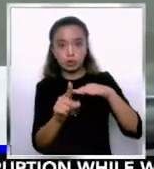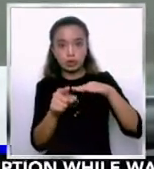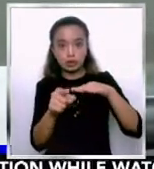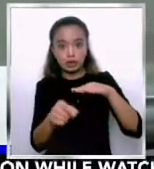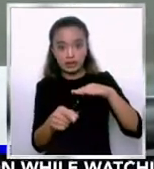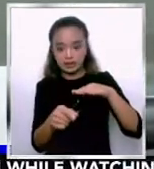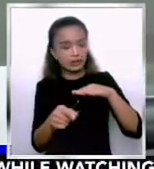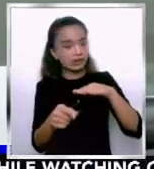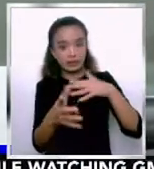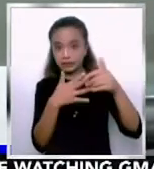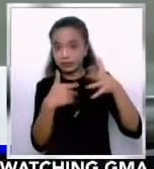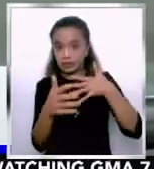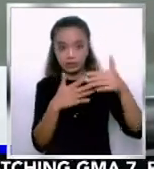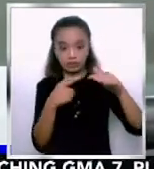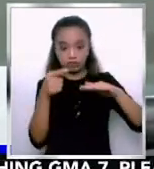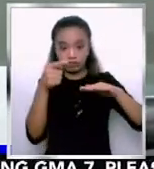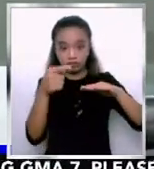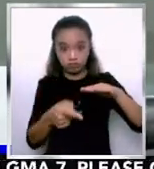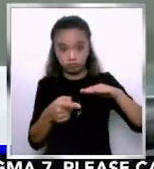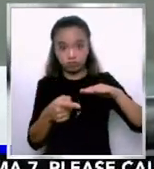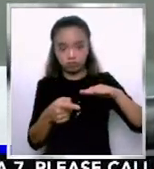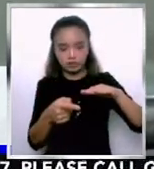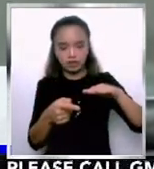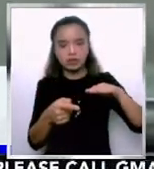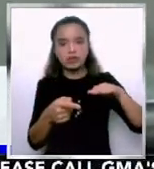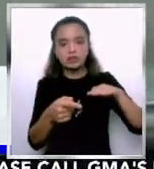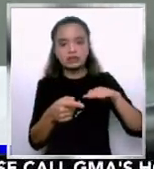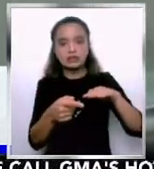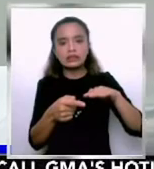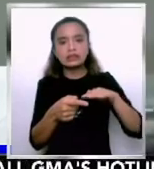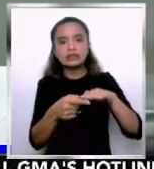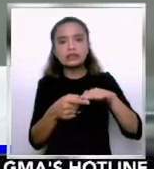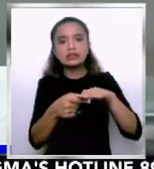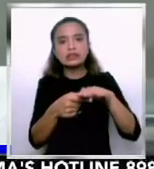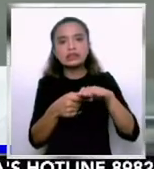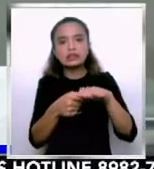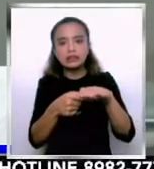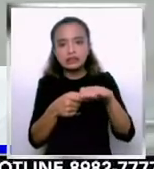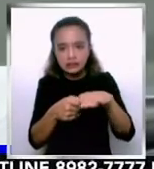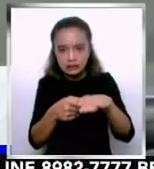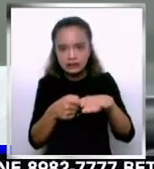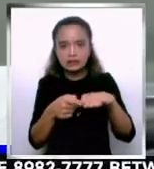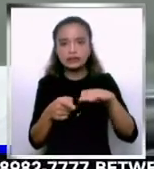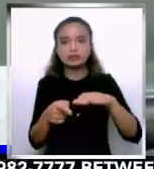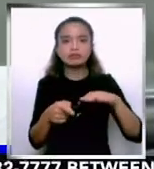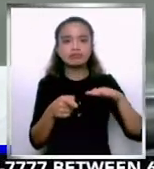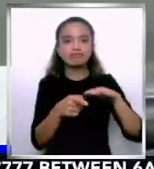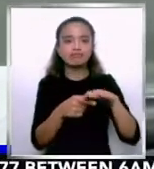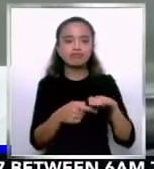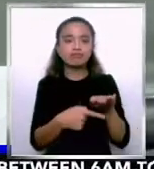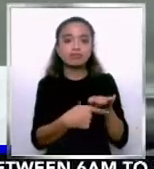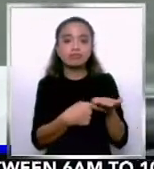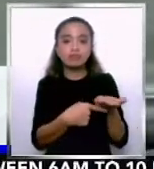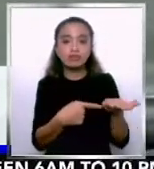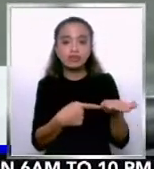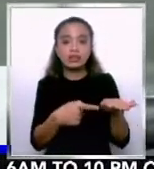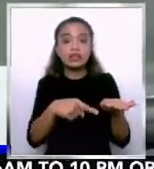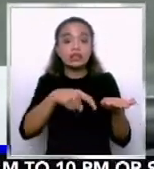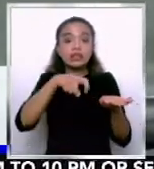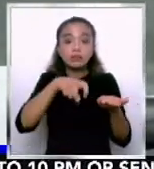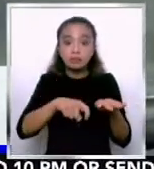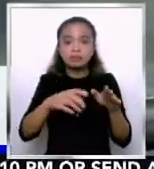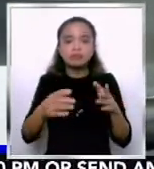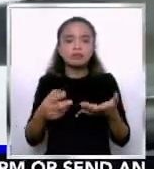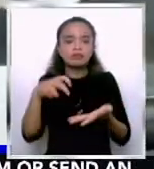gwardya sa harap ng sasakyan, umandar at ginulungan pa ng SUV ang gwardya. Nakabangon pa ang gwardya habang ang